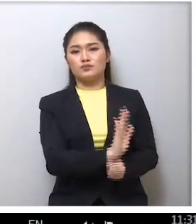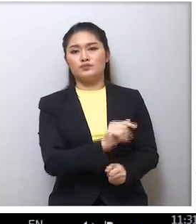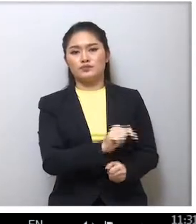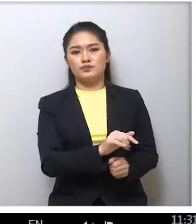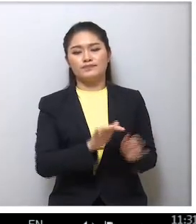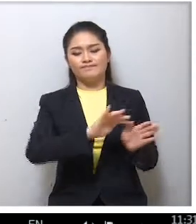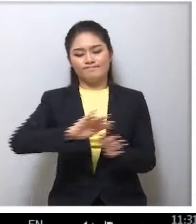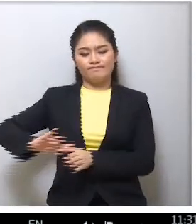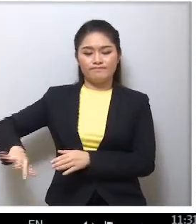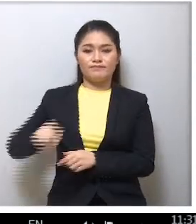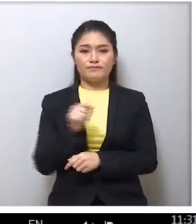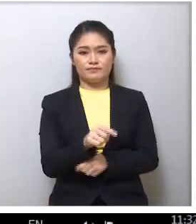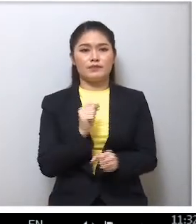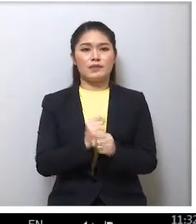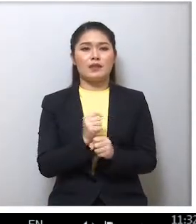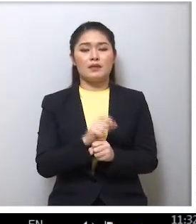ออกด้านข้างนิดนึง